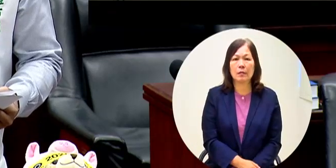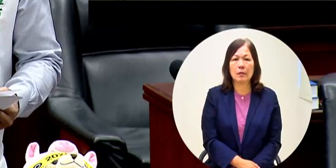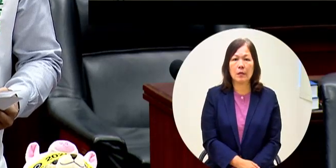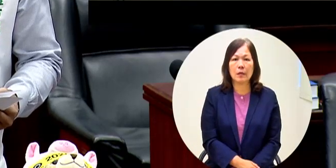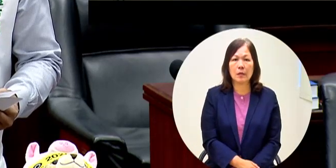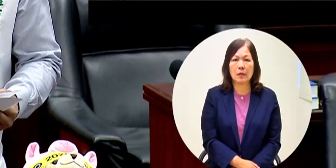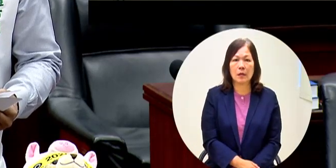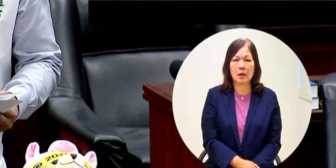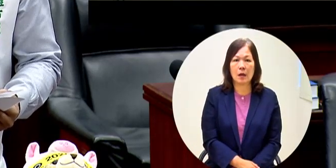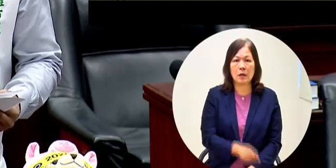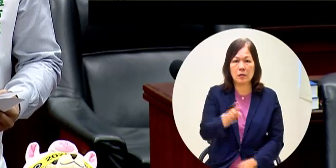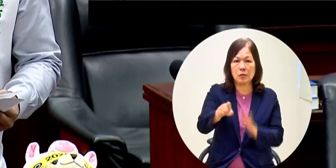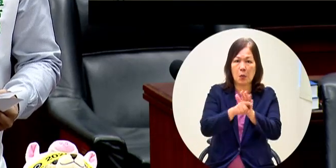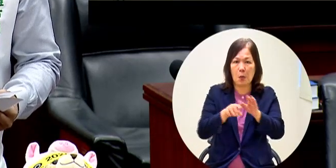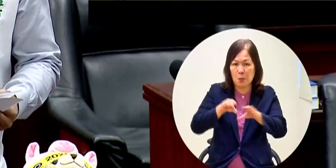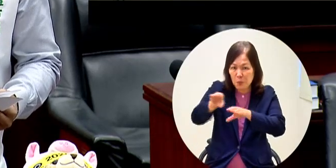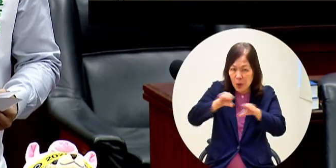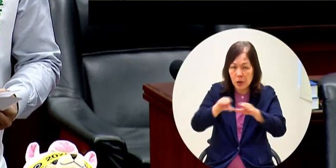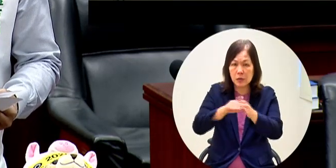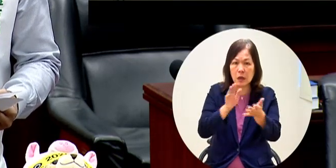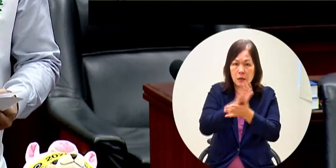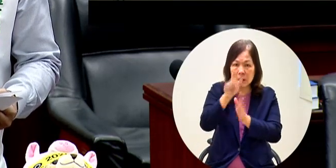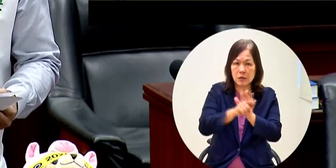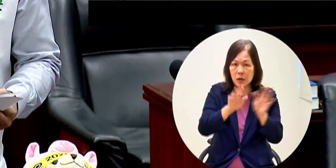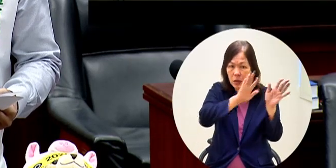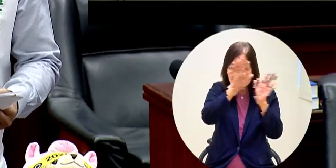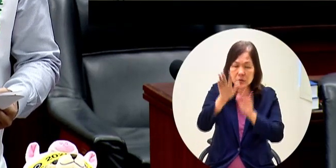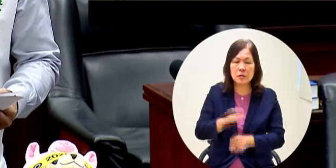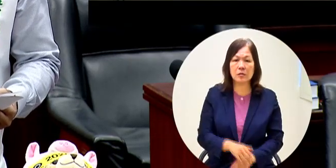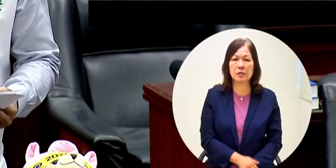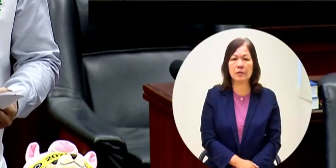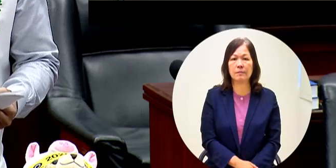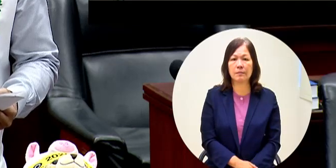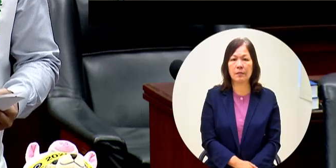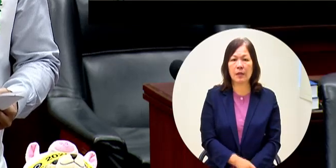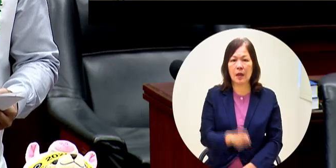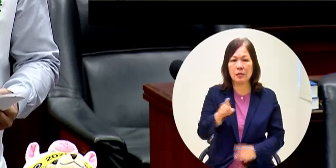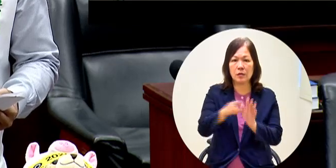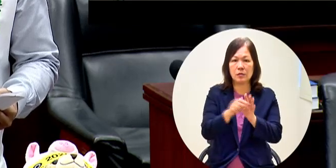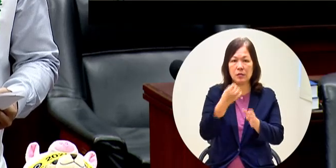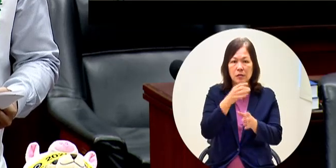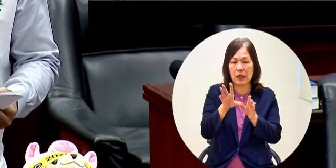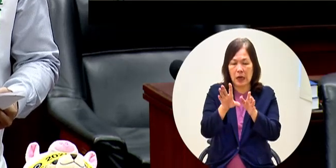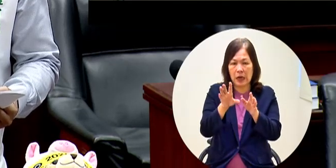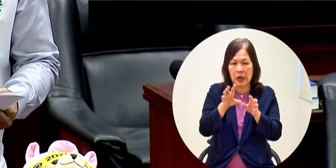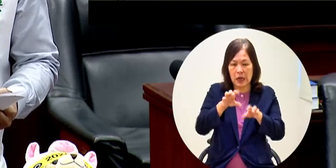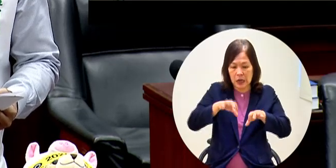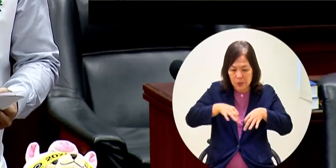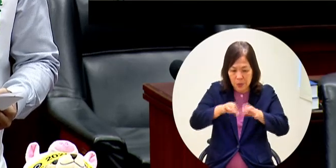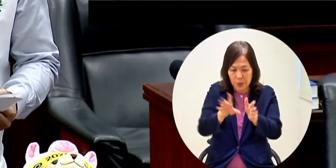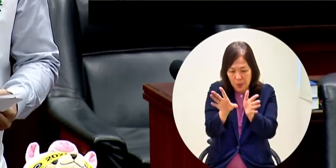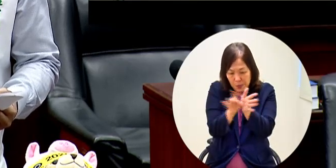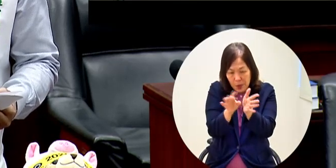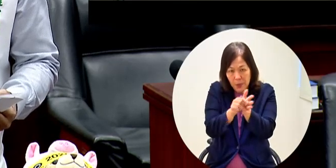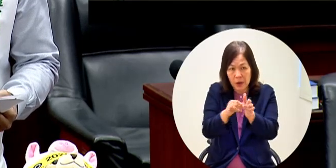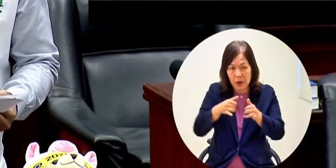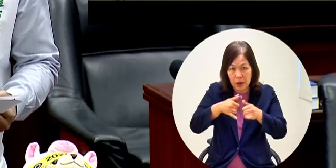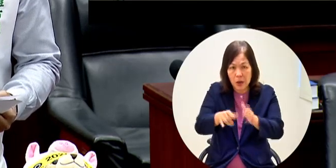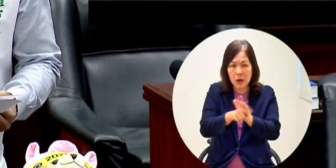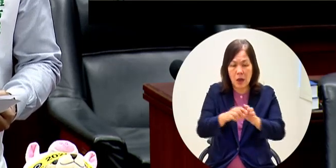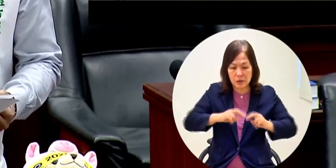这是赛后的状况啦。我现在再来重复一下，整个胎胶附着于地面上啦，你有去经历吗？无